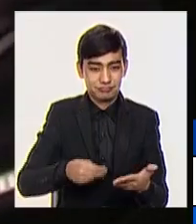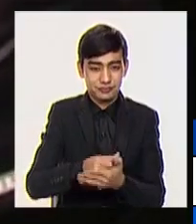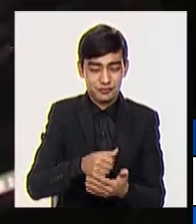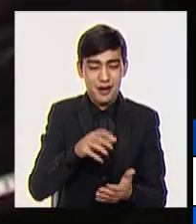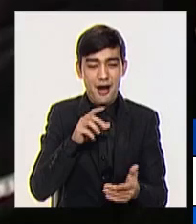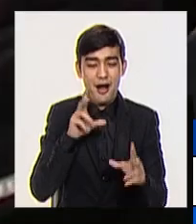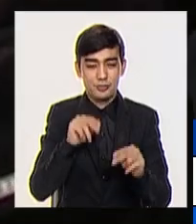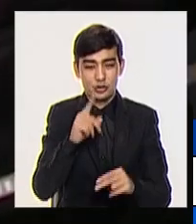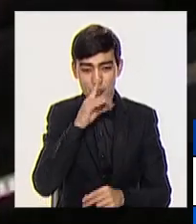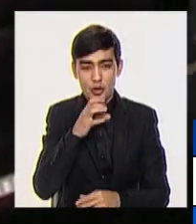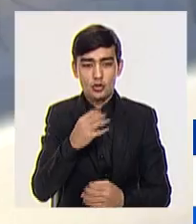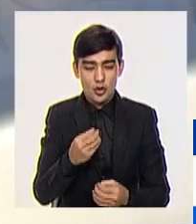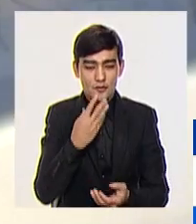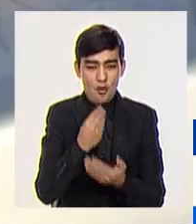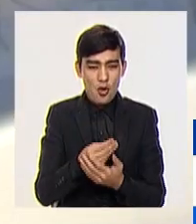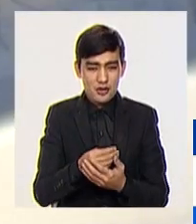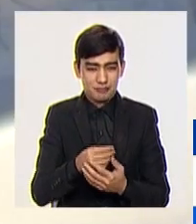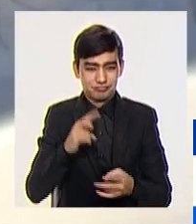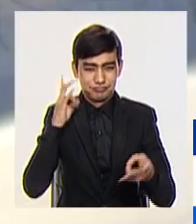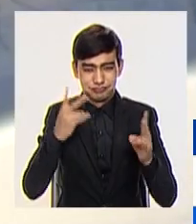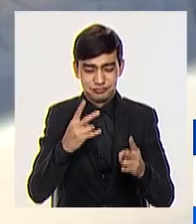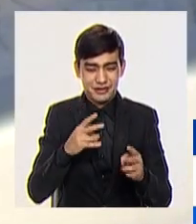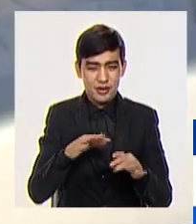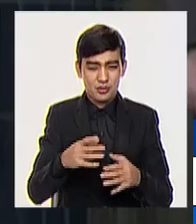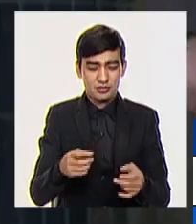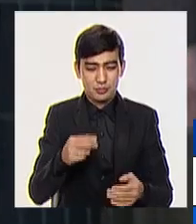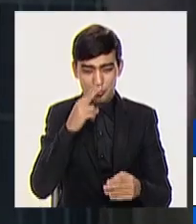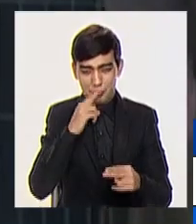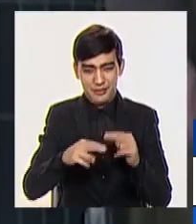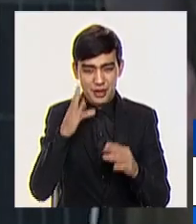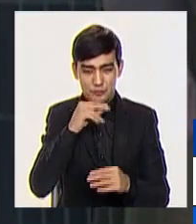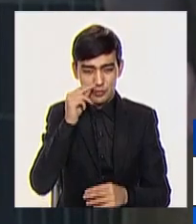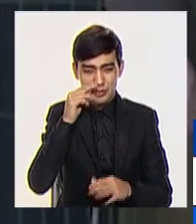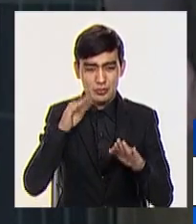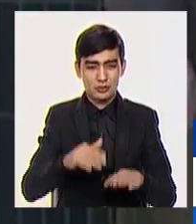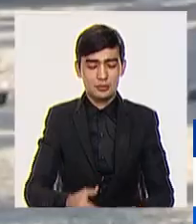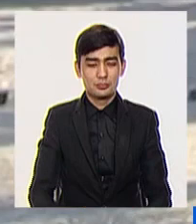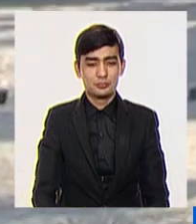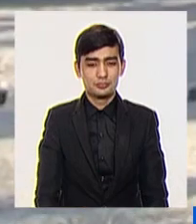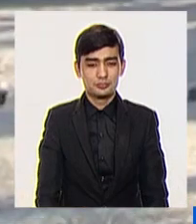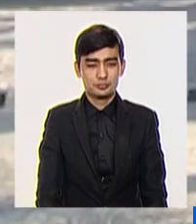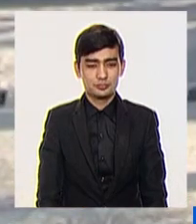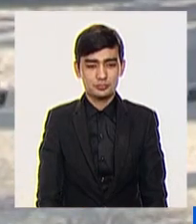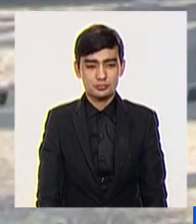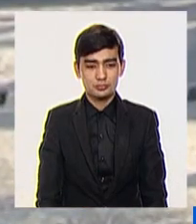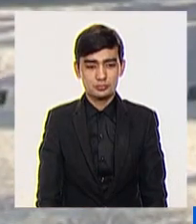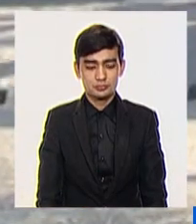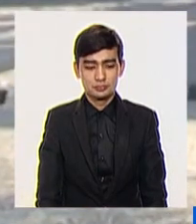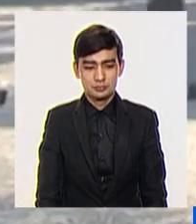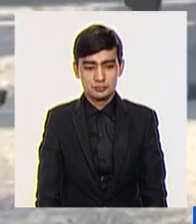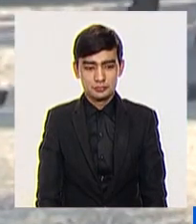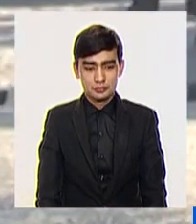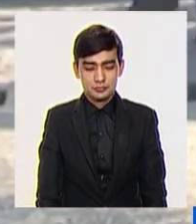выполнит обещанного, потеряет еще и деловую репутацию, по меньшей мере, в Шымкенте. Бахром Абдуллаев, Жансерик Буранбаев, Информбюро, Шымкент.